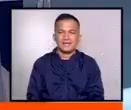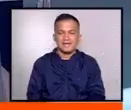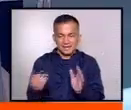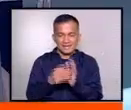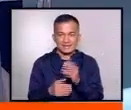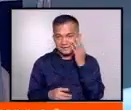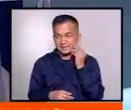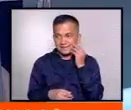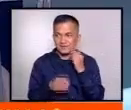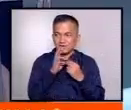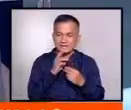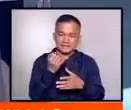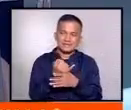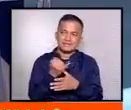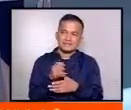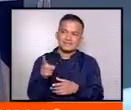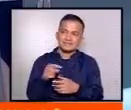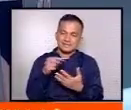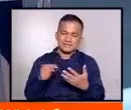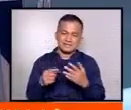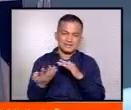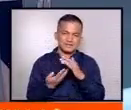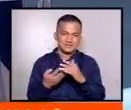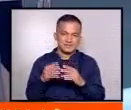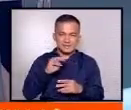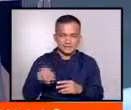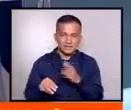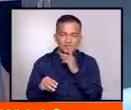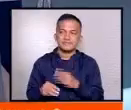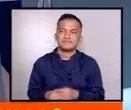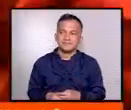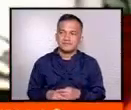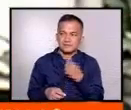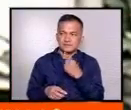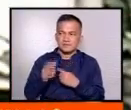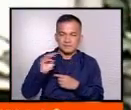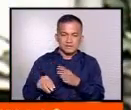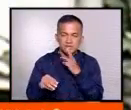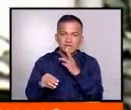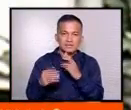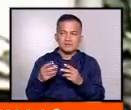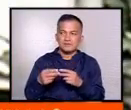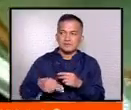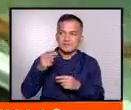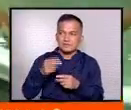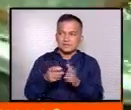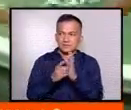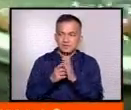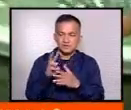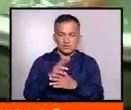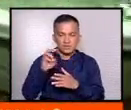Muli na nabang nakaranas ng water interruption ng ilang customer ng Manila Water. Mm-hmm. Ayon sa Manila Water, mataas ang demand tuwing